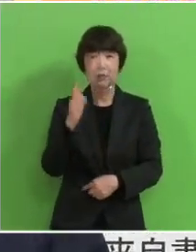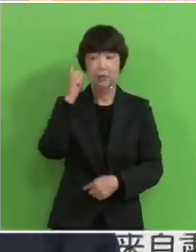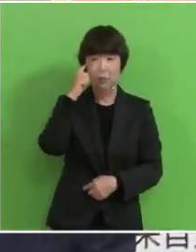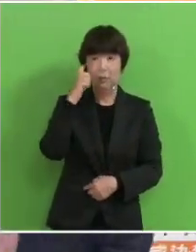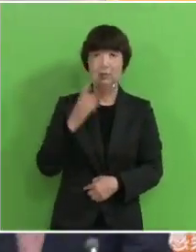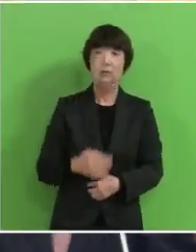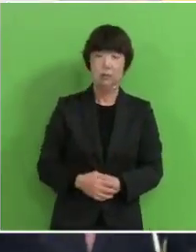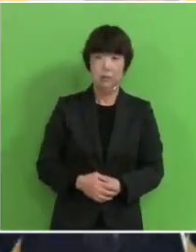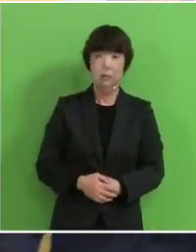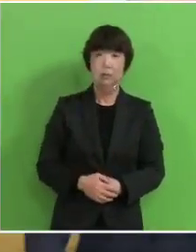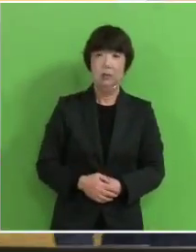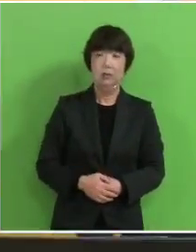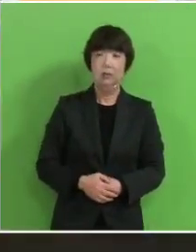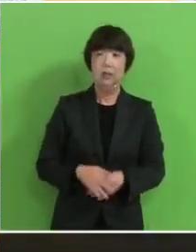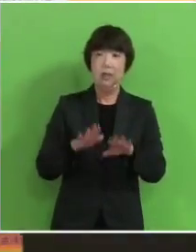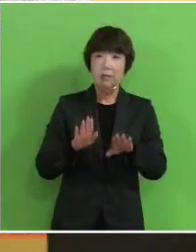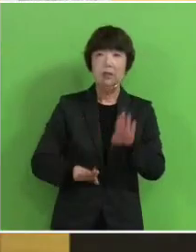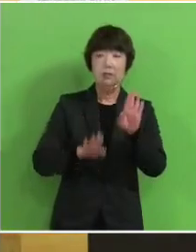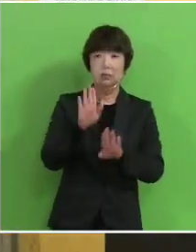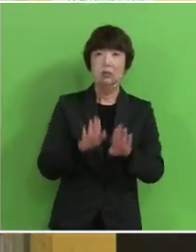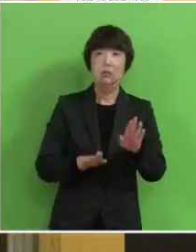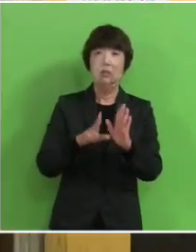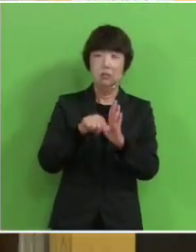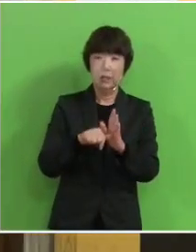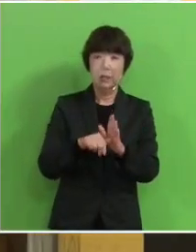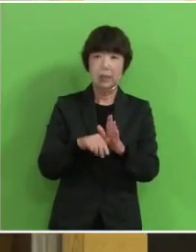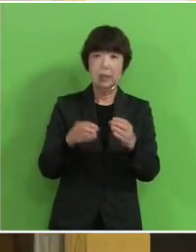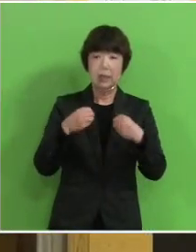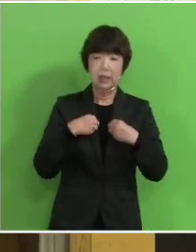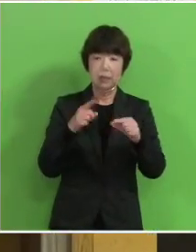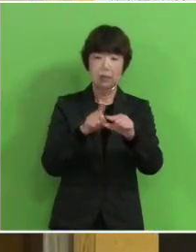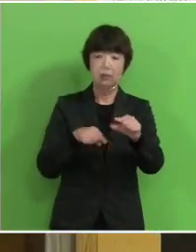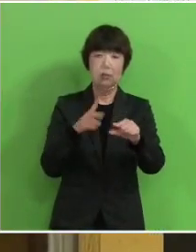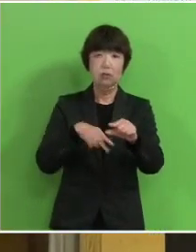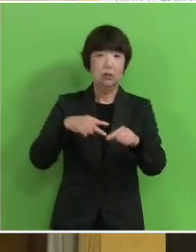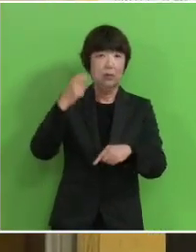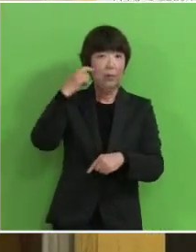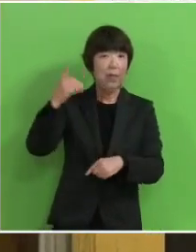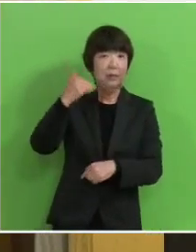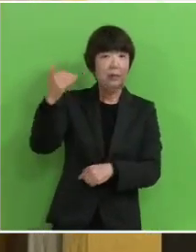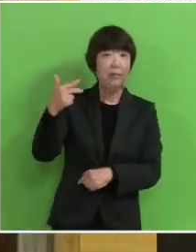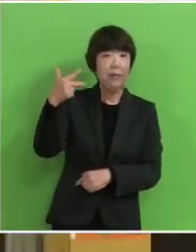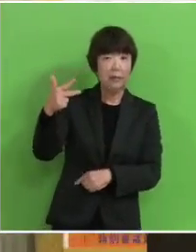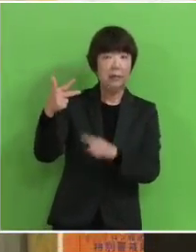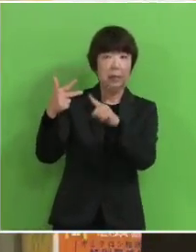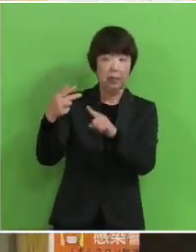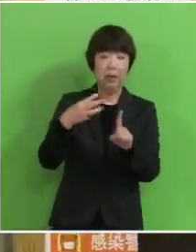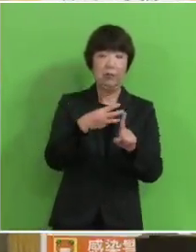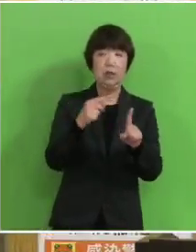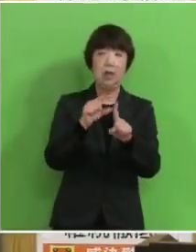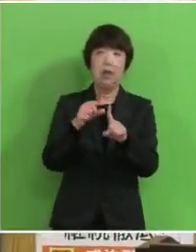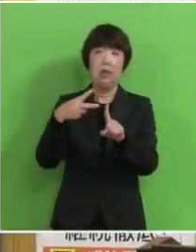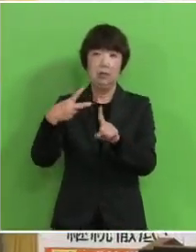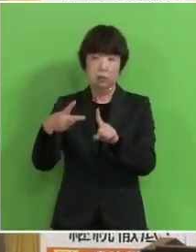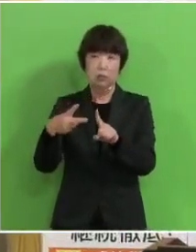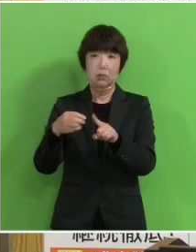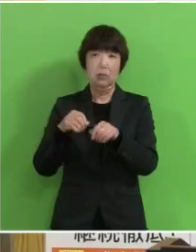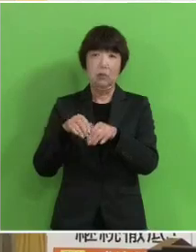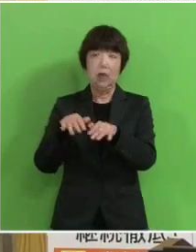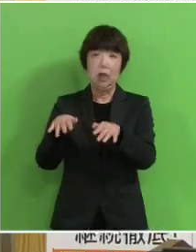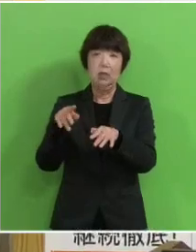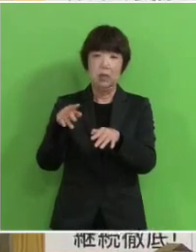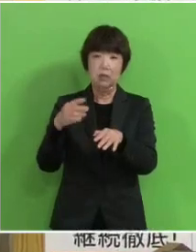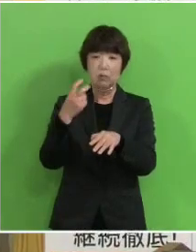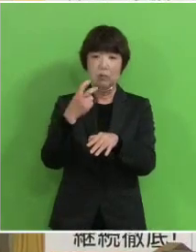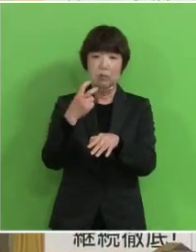なおこの段階で幹線の中心となっている松山市ではまだ b 2系統の検出は